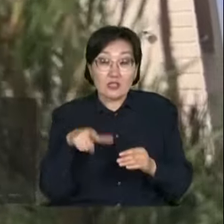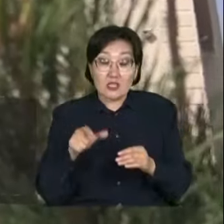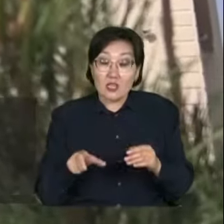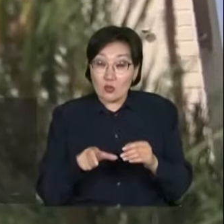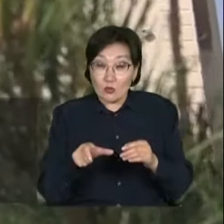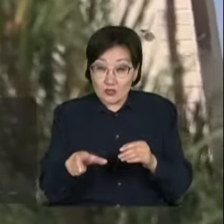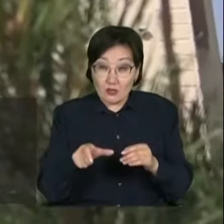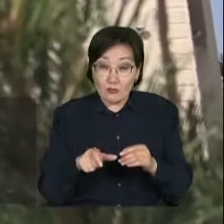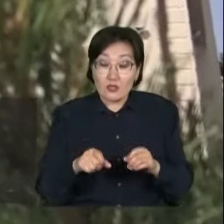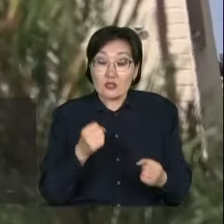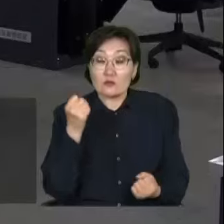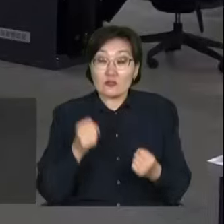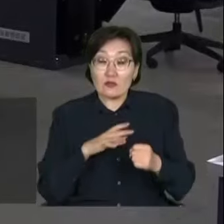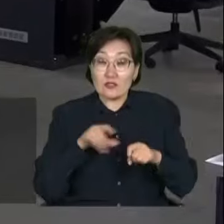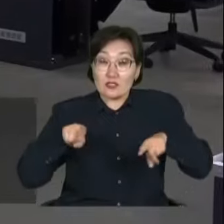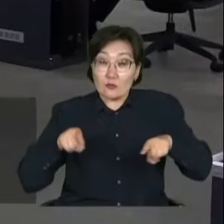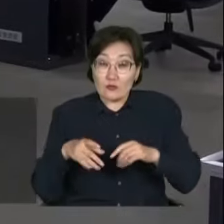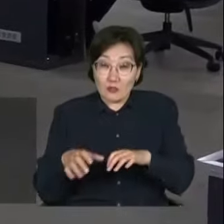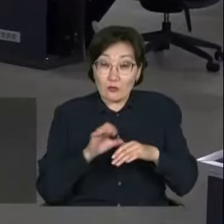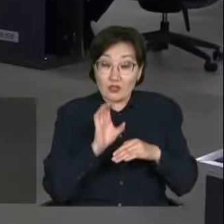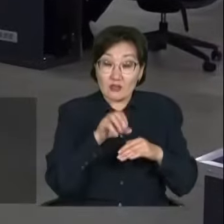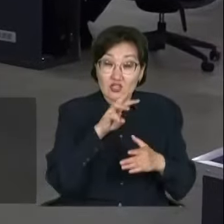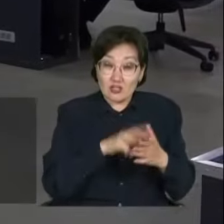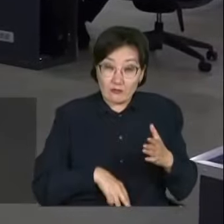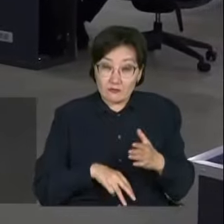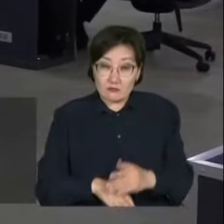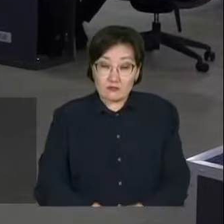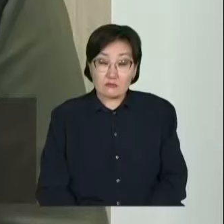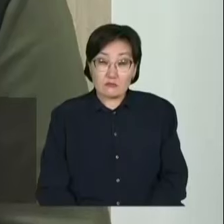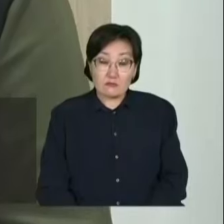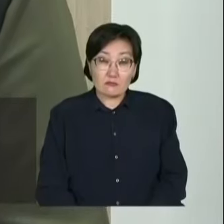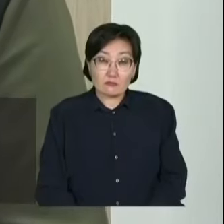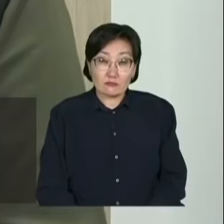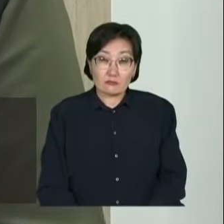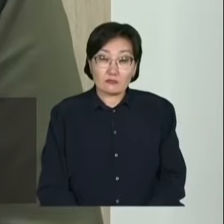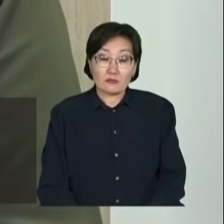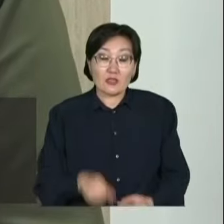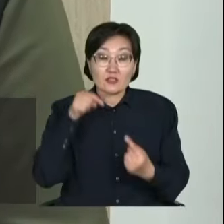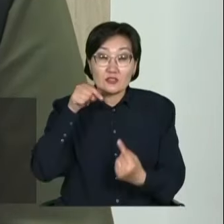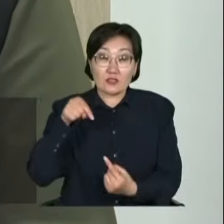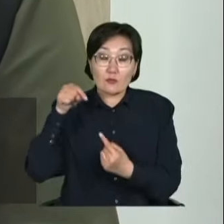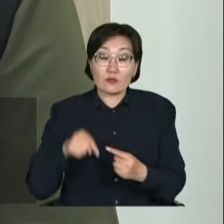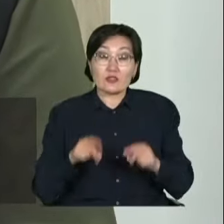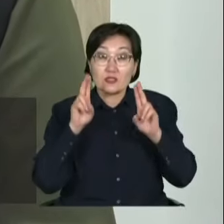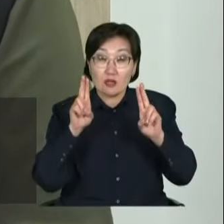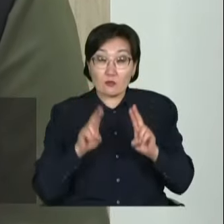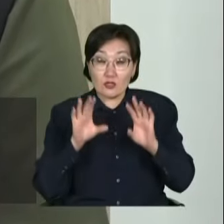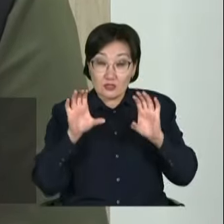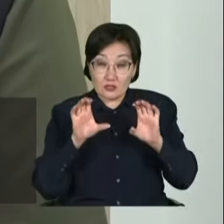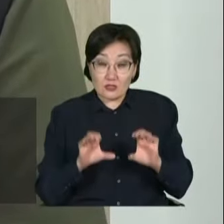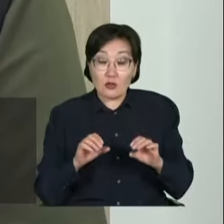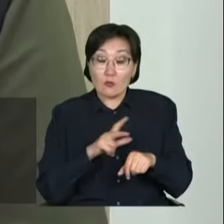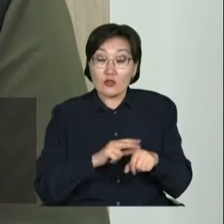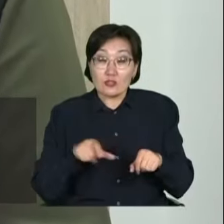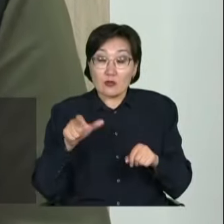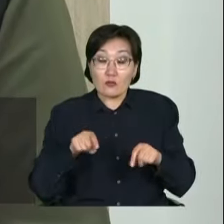дороге. Его транспорт был конфискован и отправлен на штрафстоянку. В соответствии с требованиями закона,